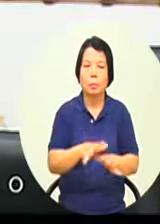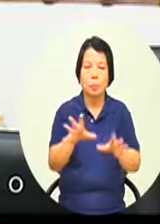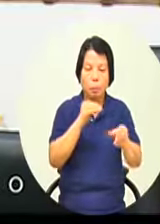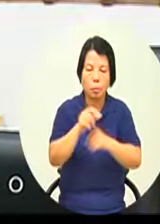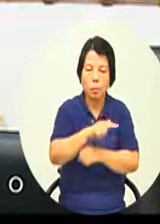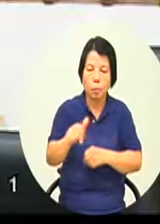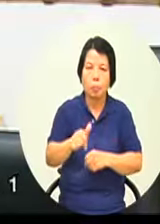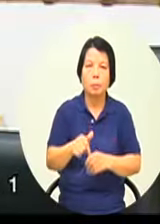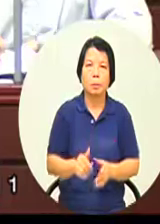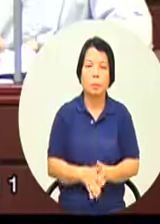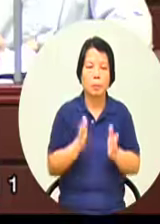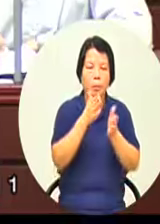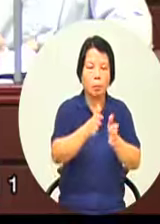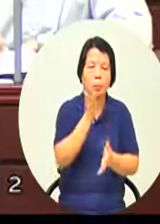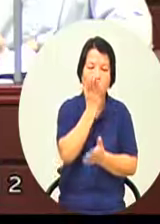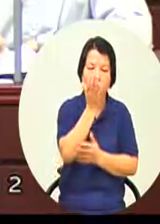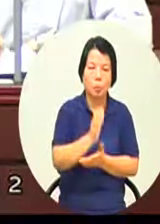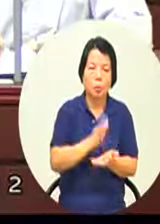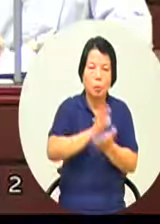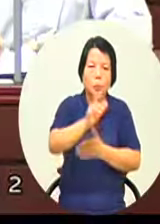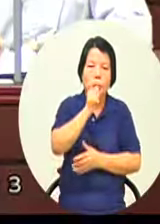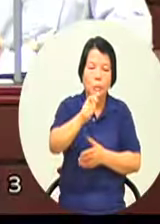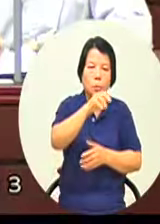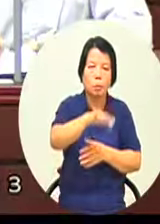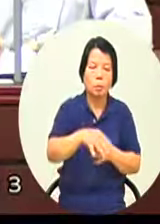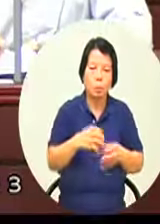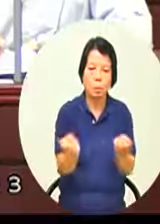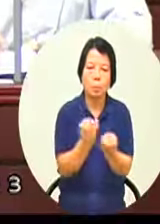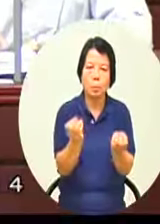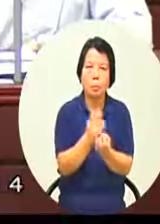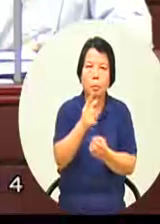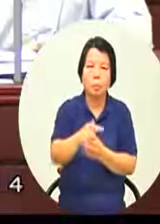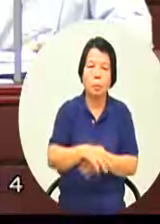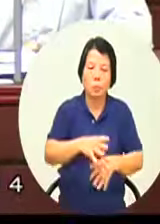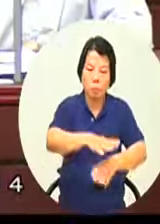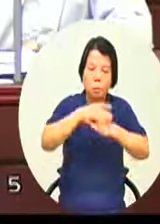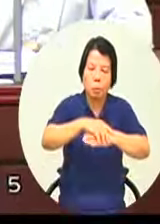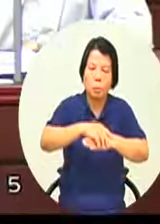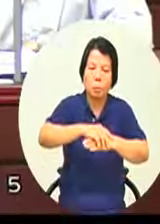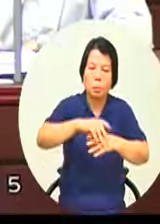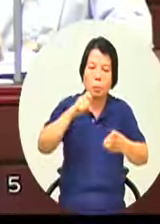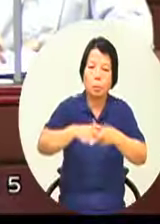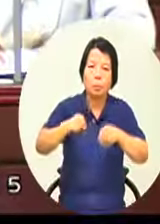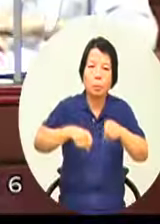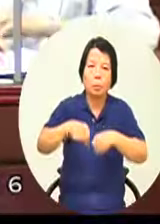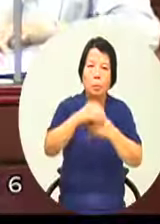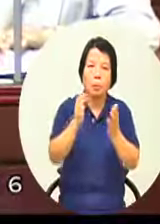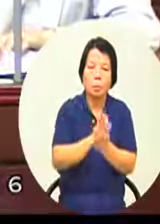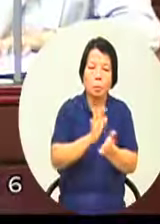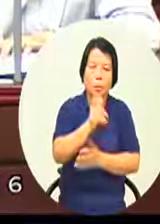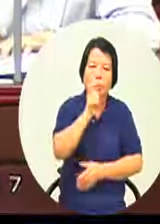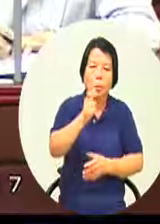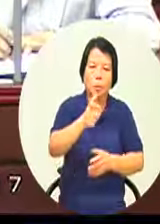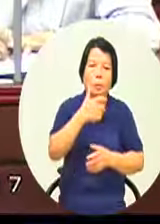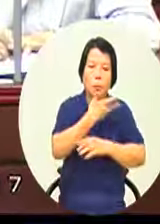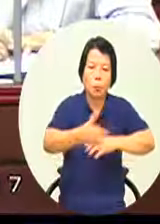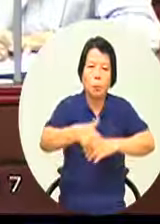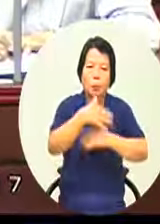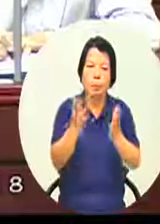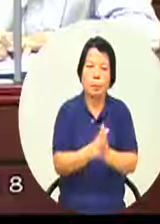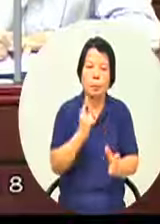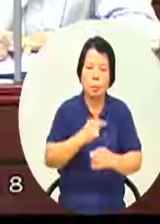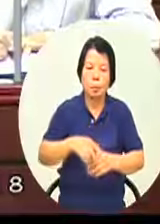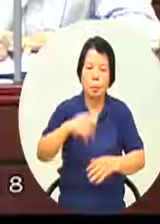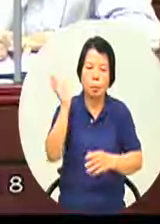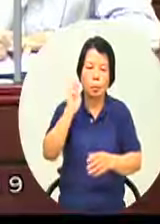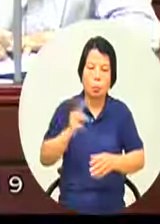于这个后进溪的灾修工程，灾害修复工程，因为后进溪从那个新中治水闸门